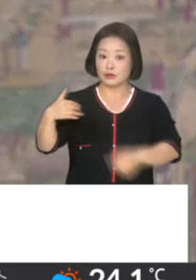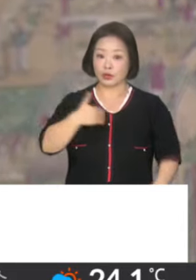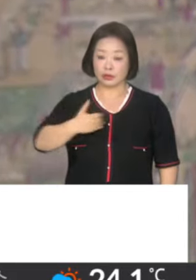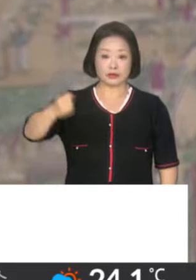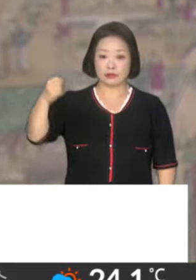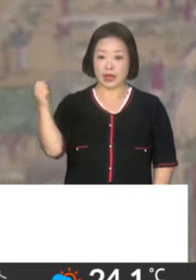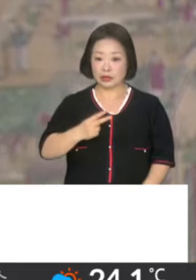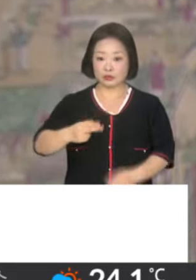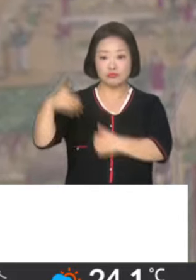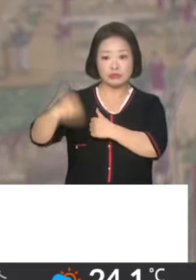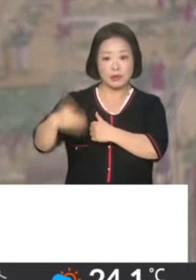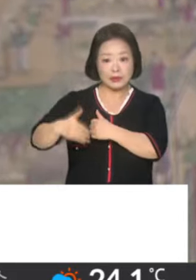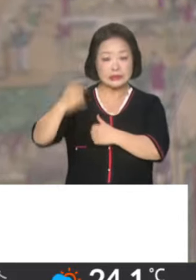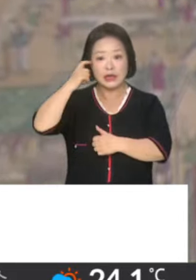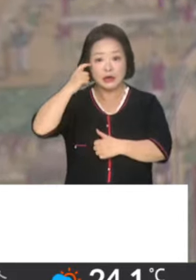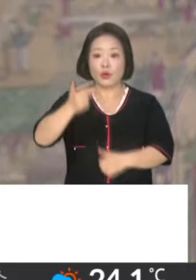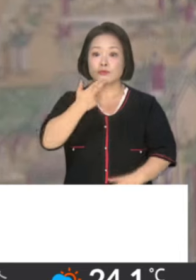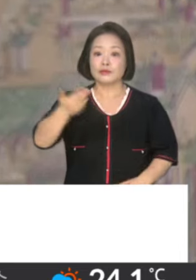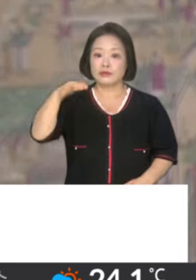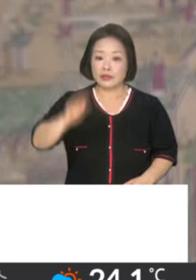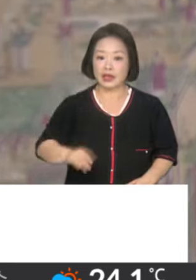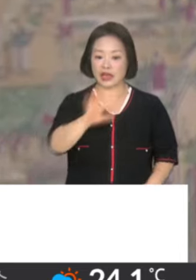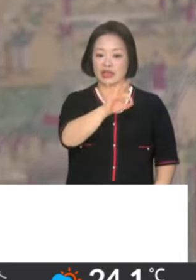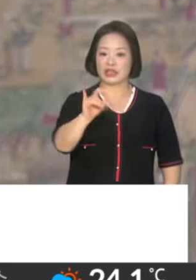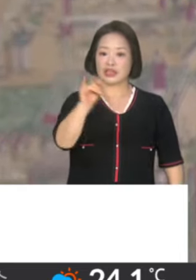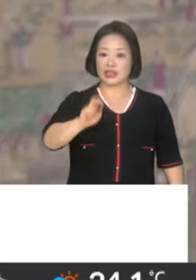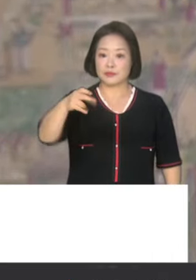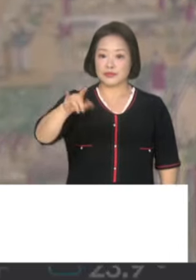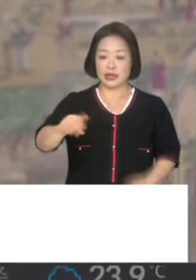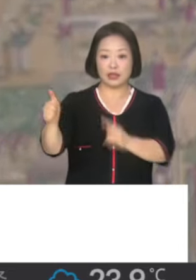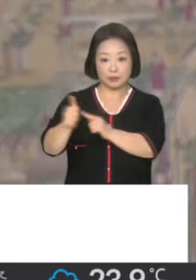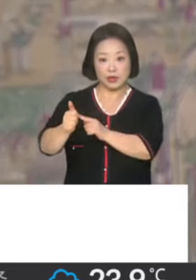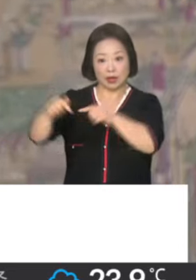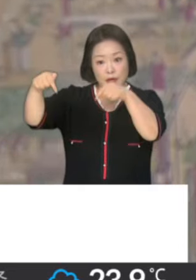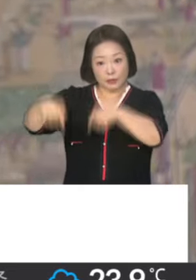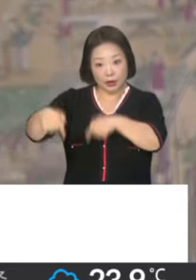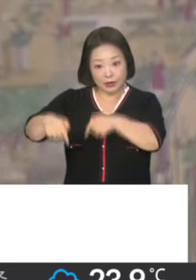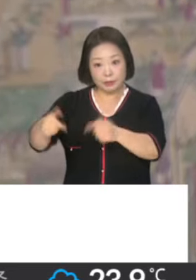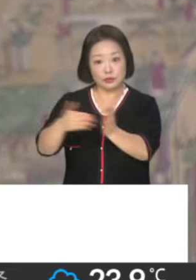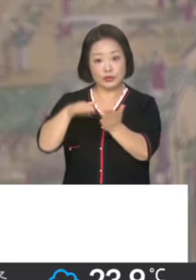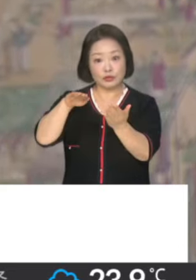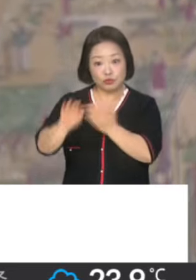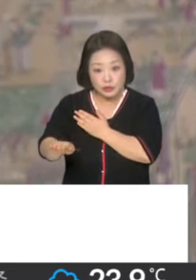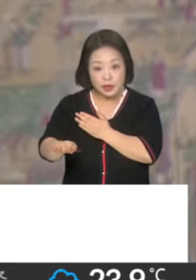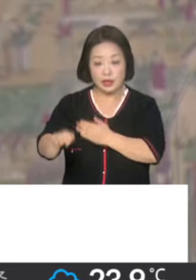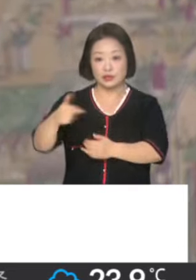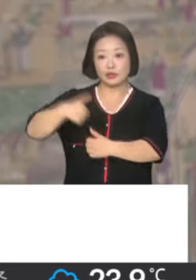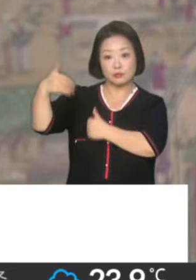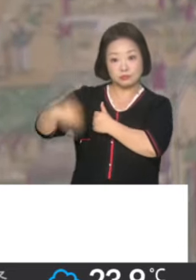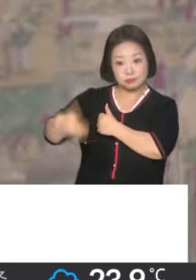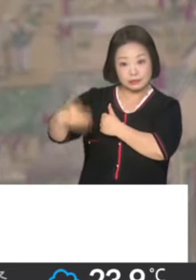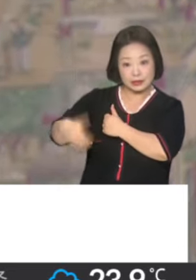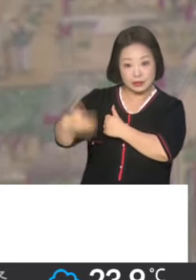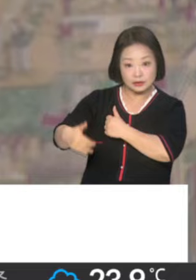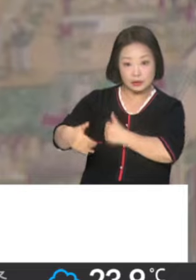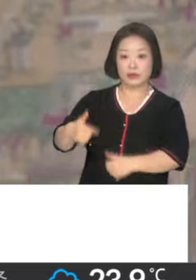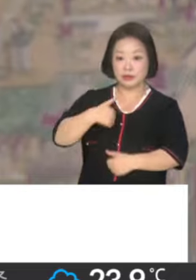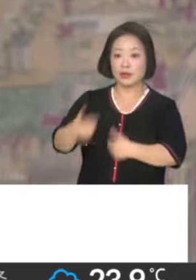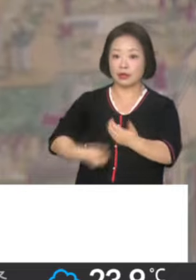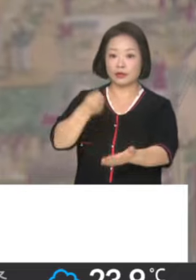안 나올 줄 알았는데 이임생 위원장님 면담 후에 또 그게 나와서 제가 그렇게